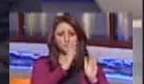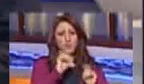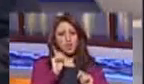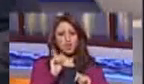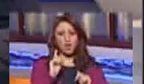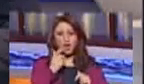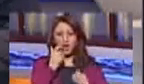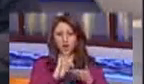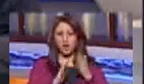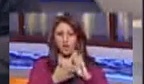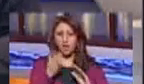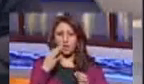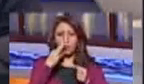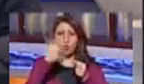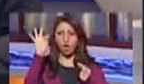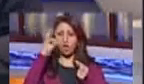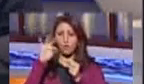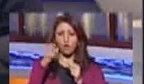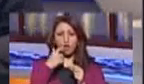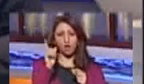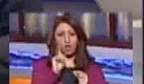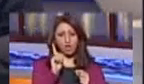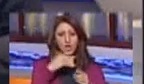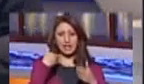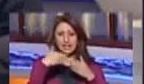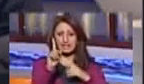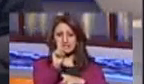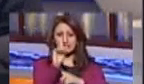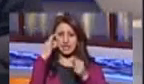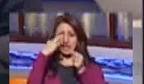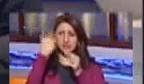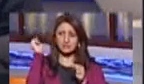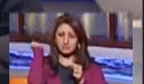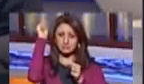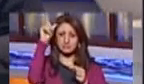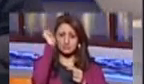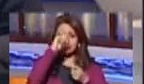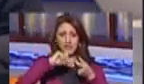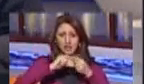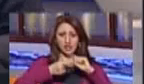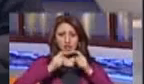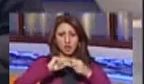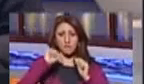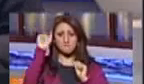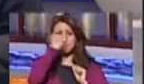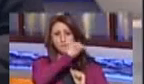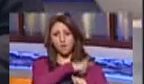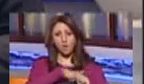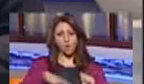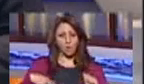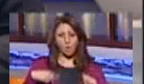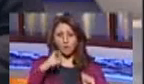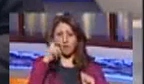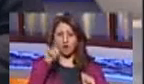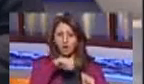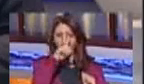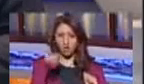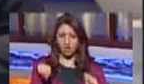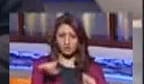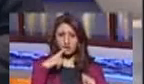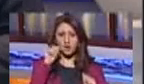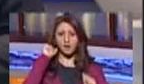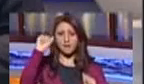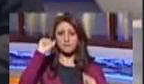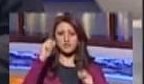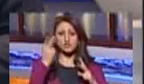المصادمات وتتحرق المنشآت ونشوف المولوتوف بترمي على المؤسسات الحكومية اللي هي ملك